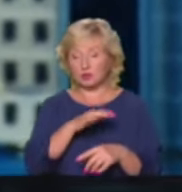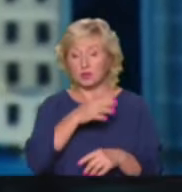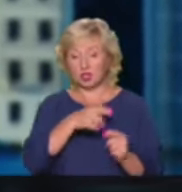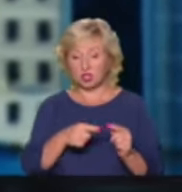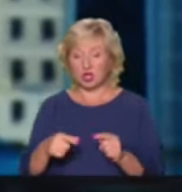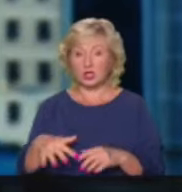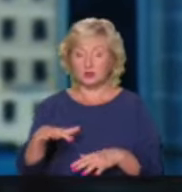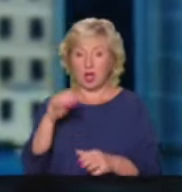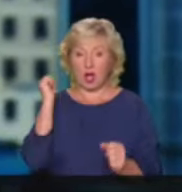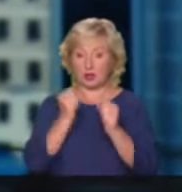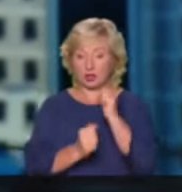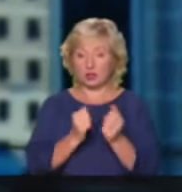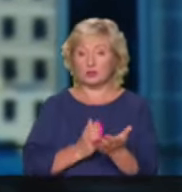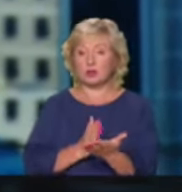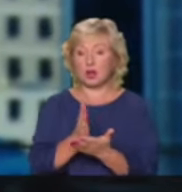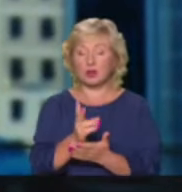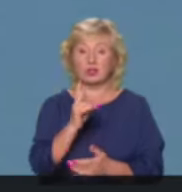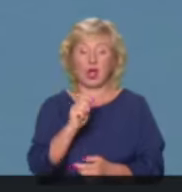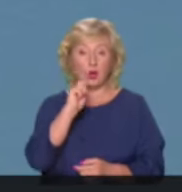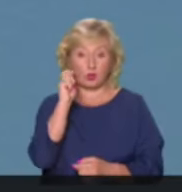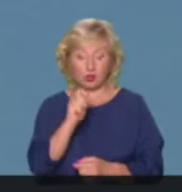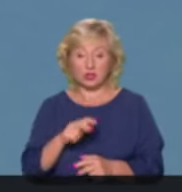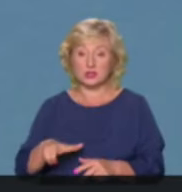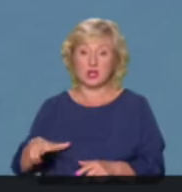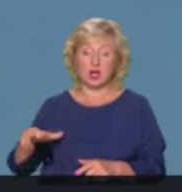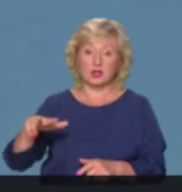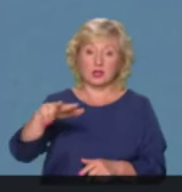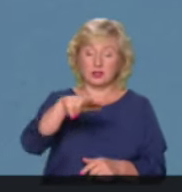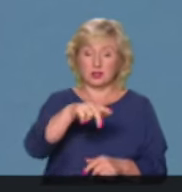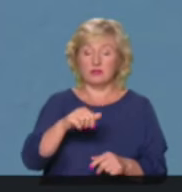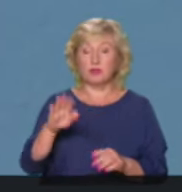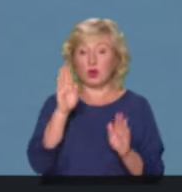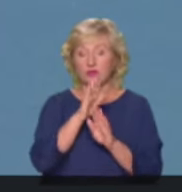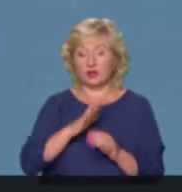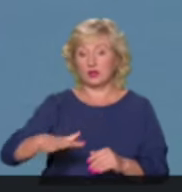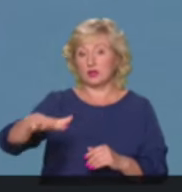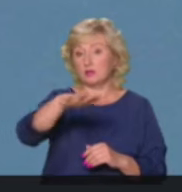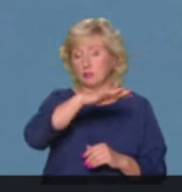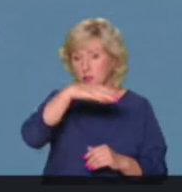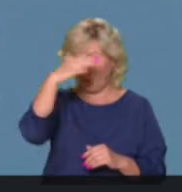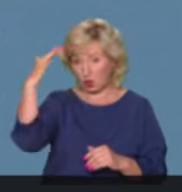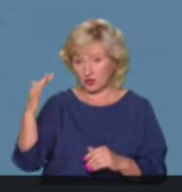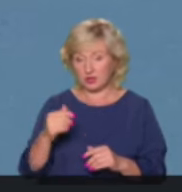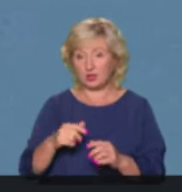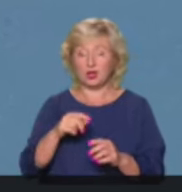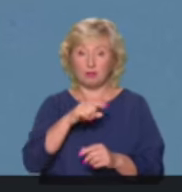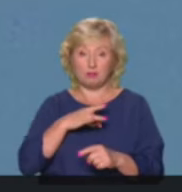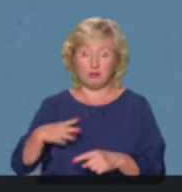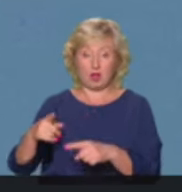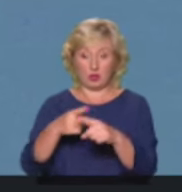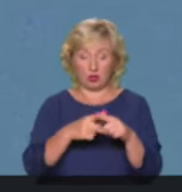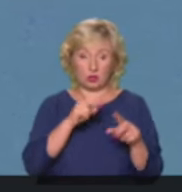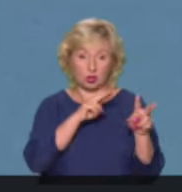атаки, яка була спрямована на Україну, залетів дрон у повітряний простір сусідньої держави. Моніторингова